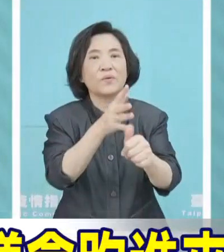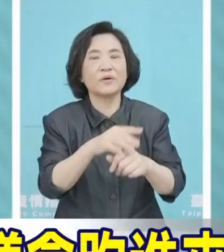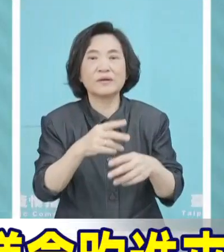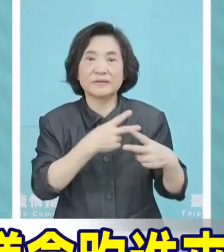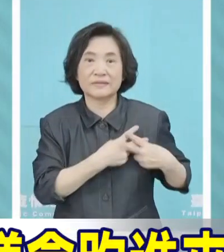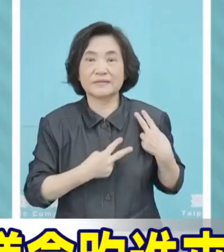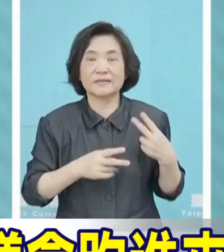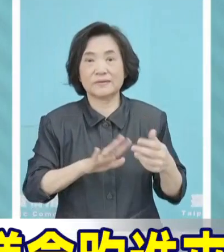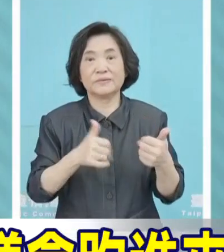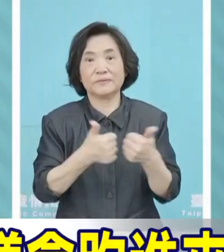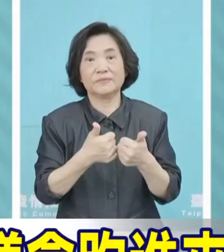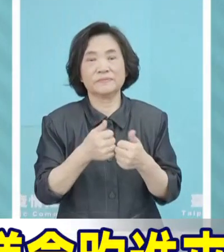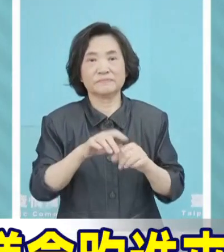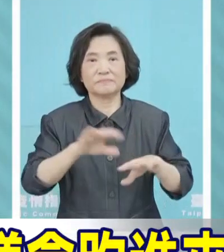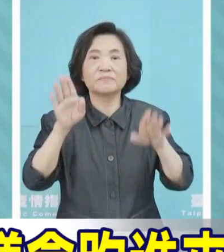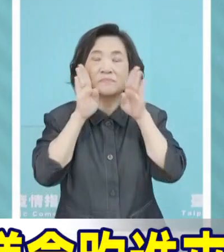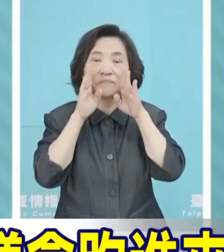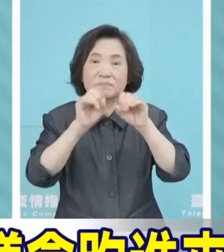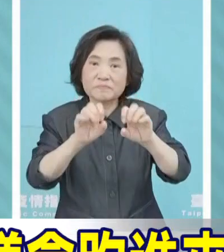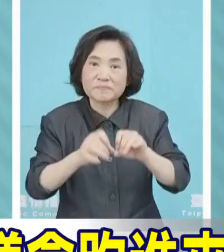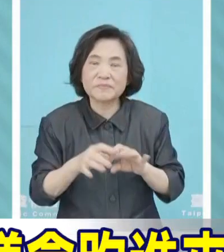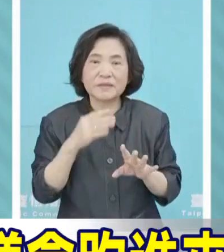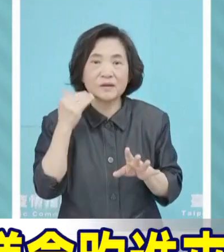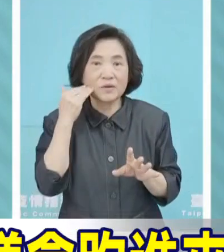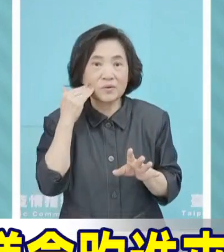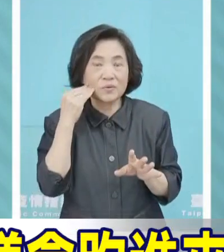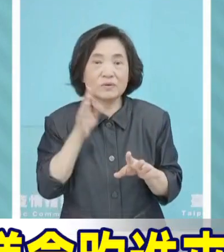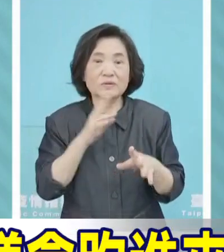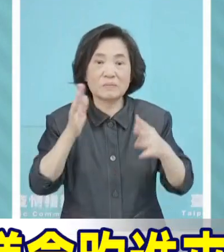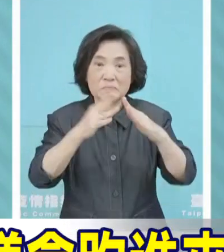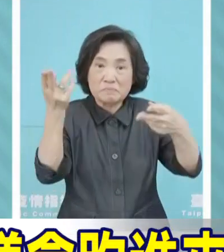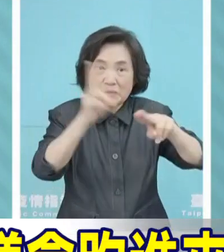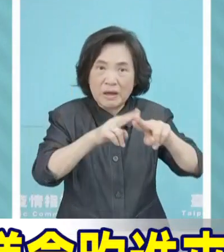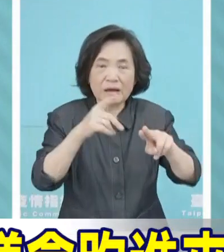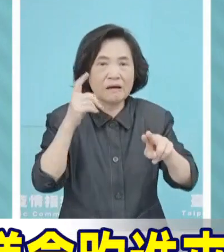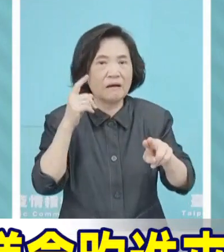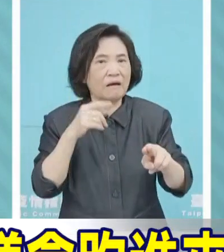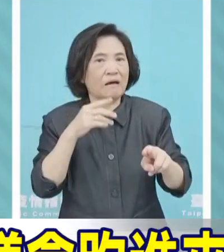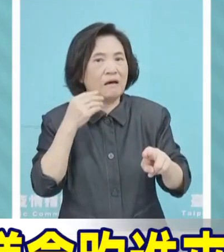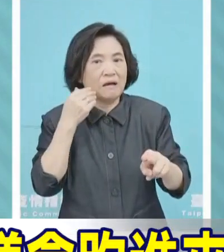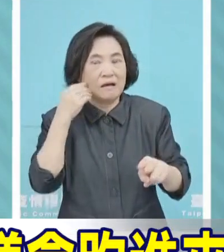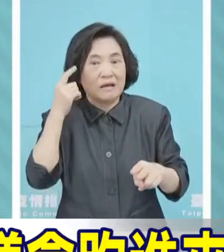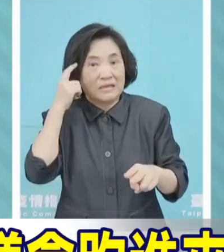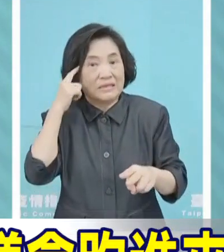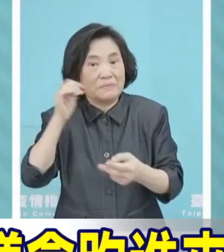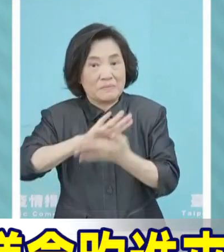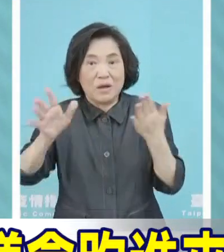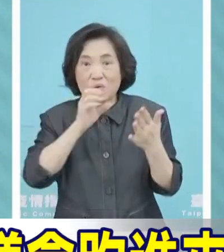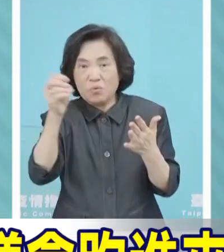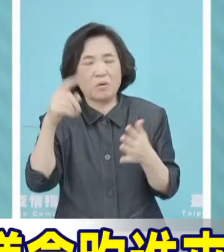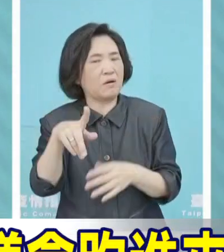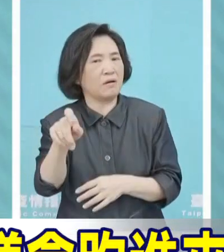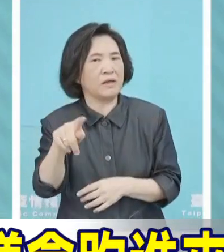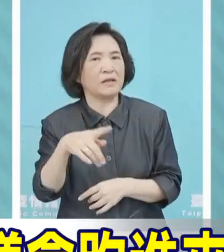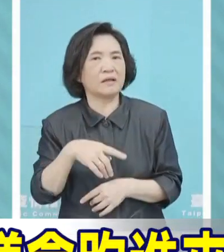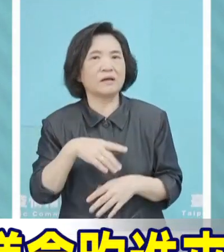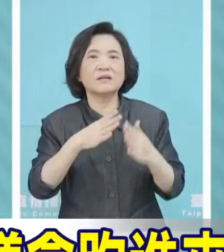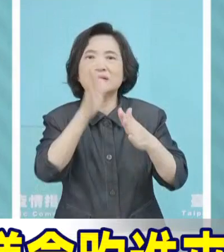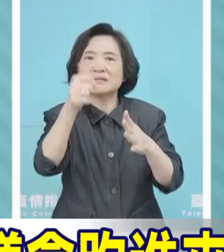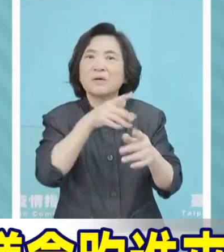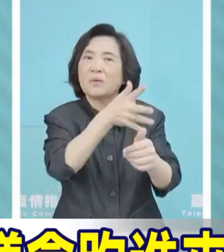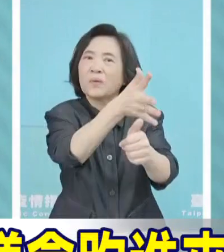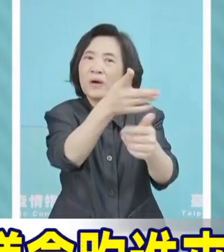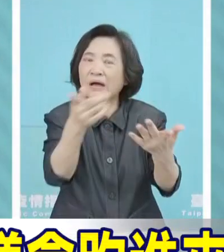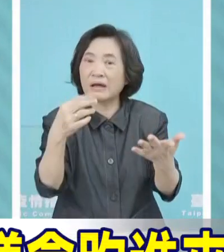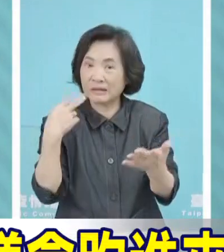碧如委员在脸书发文，除非封城，否则不可能真的清零。外界质疑这是打脸市长的说法，请问市长的看法？